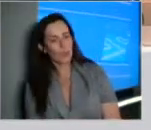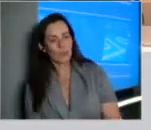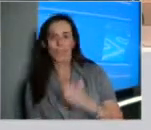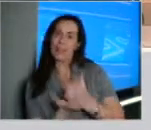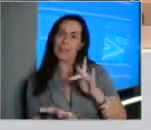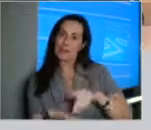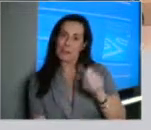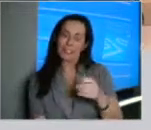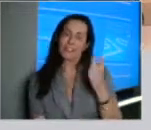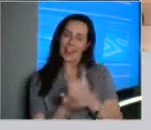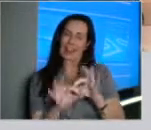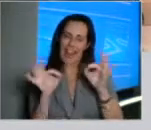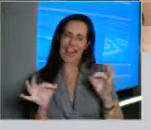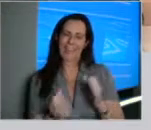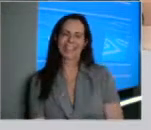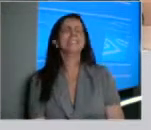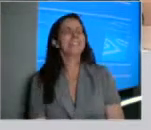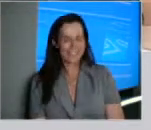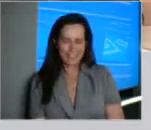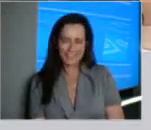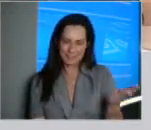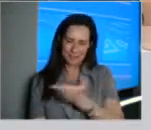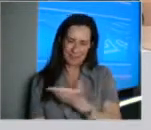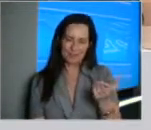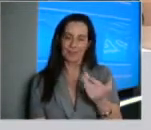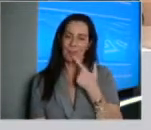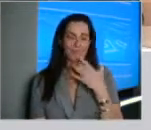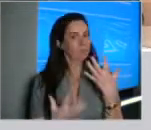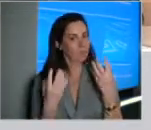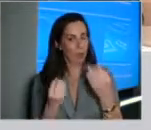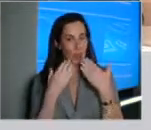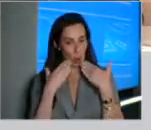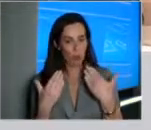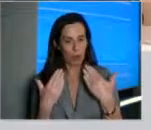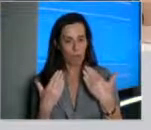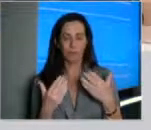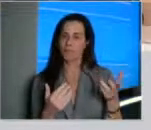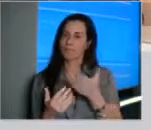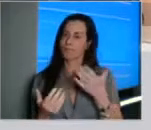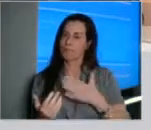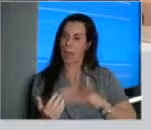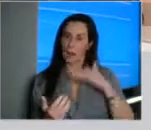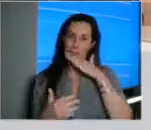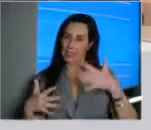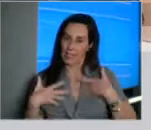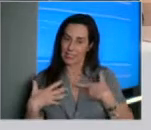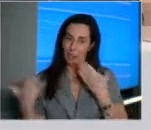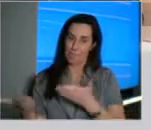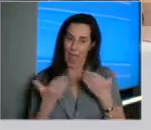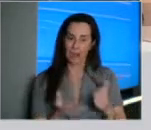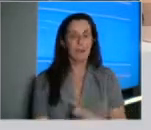נמצאת בכנסת, זה חצי עבודה. אני רוצה לאחל לכם, קודם כל להגיד לכם הרבה תודה ולאחל לכם חג פסח שמח שיהיה לכם,